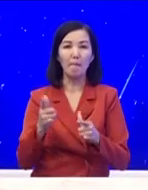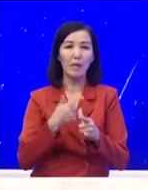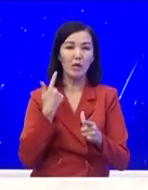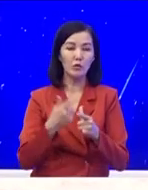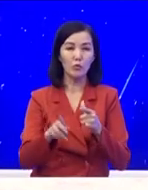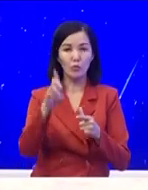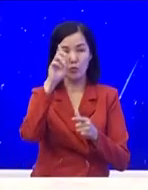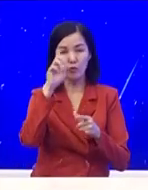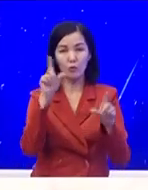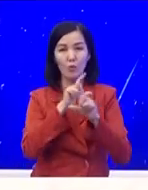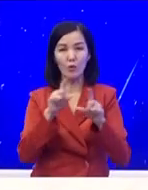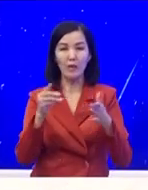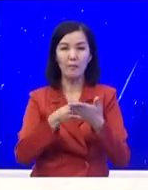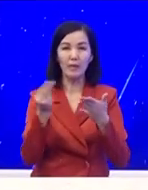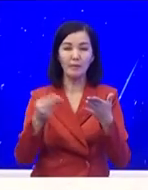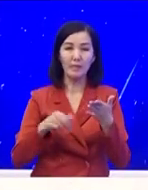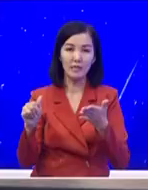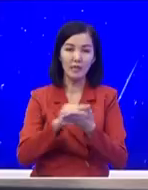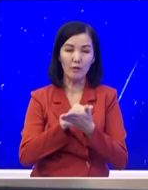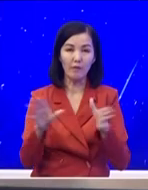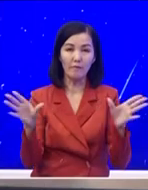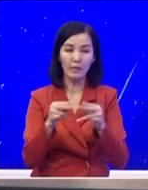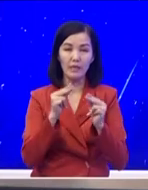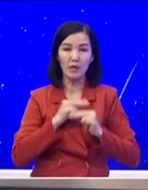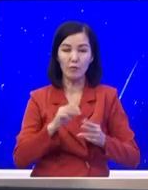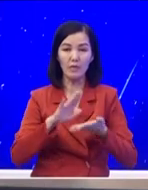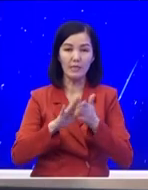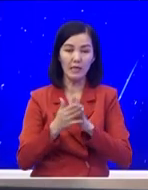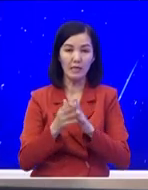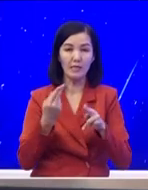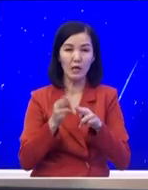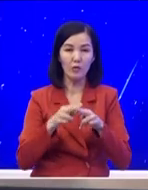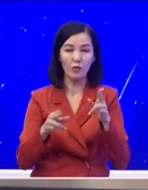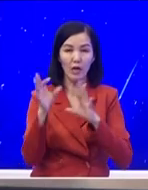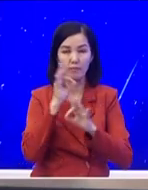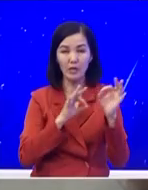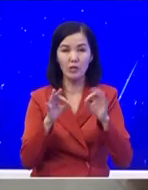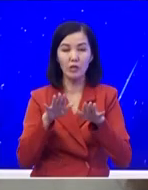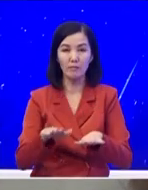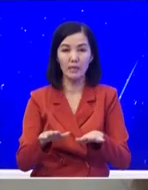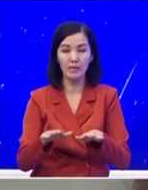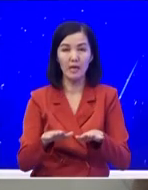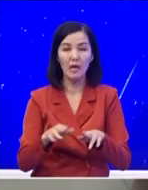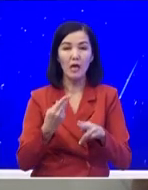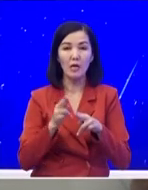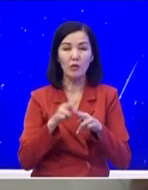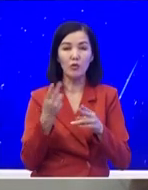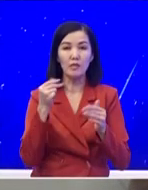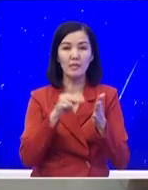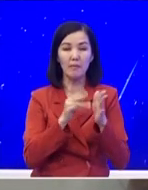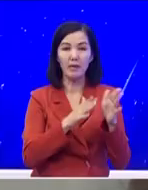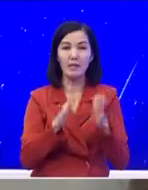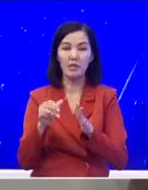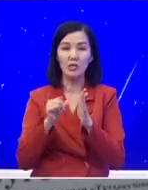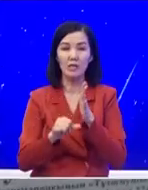фармацевтами Алматинской области был подписан меморандум о сотрудничестве, согласно которому аптечные точки региона должны удерживать стабильные цены на 60